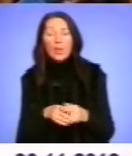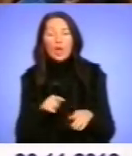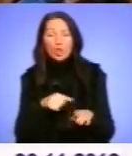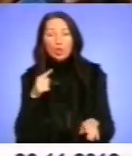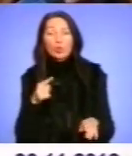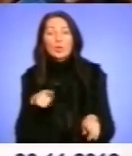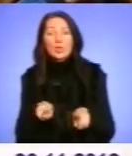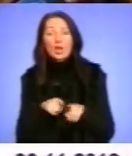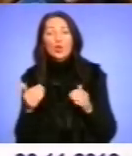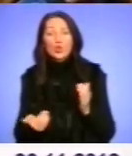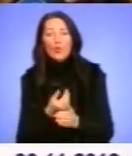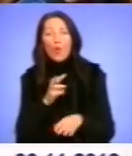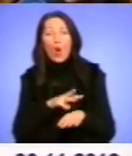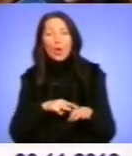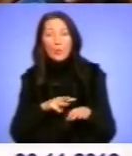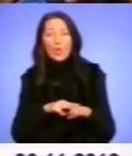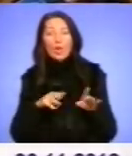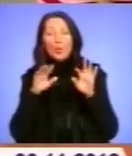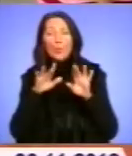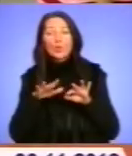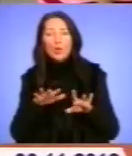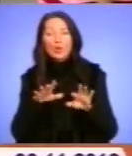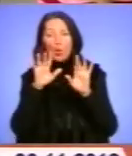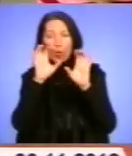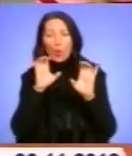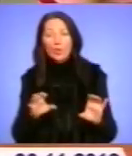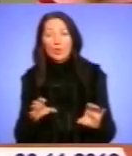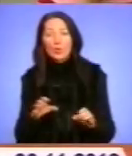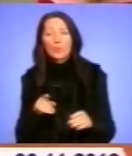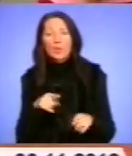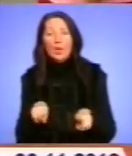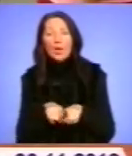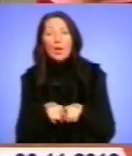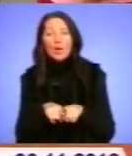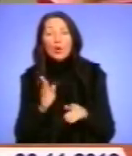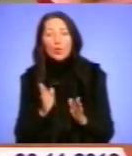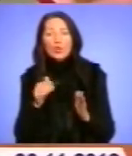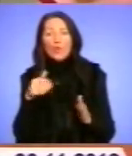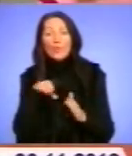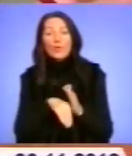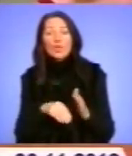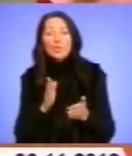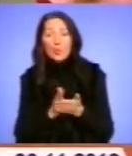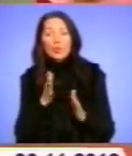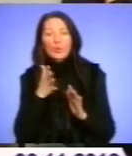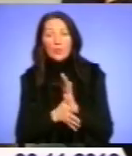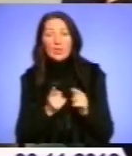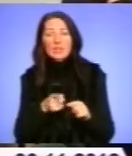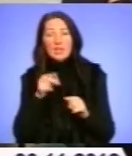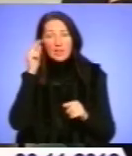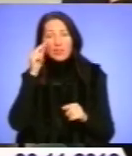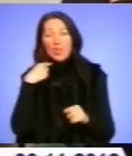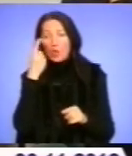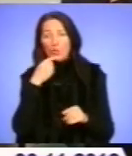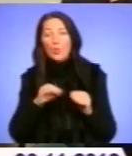нового кримінально-процесуального кодексу. Хоча його впровадження потягнуло і чималі витрати, зауважив Віктор Сак, це і навчання особового складу,